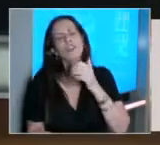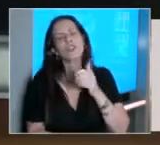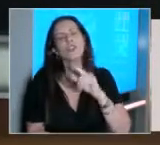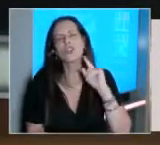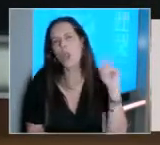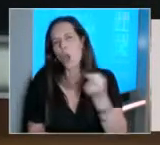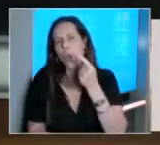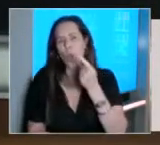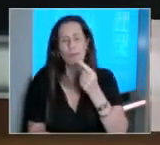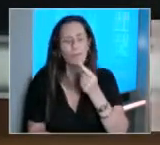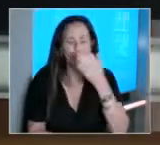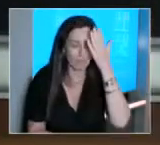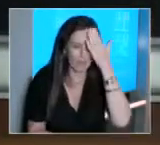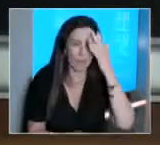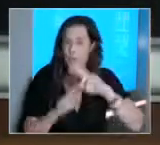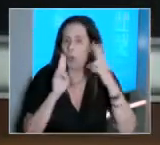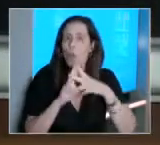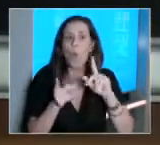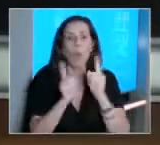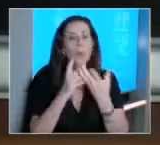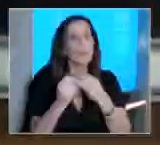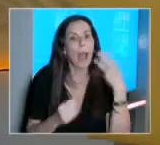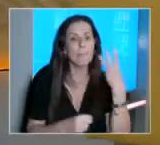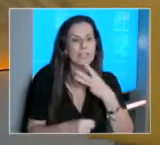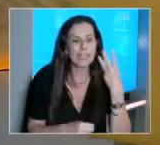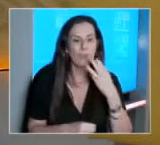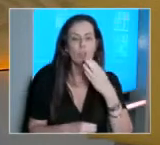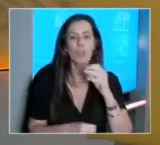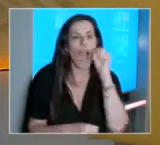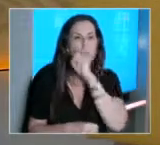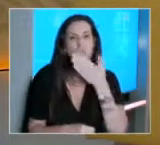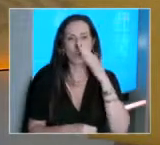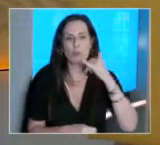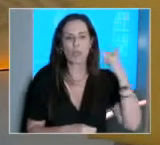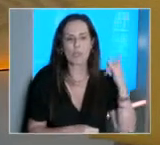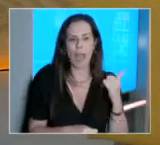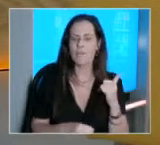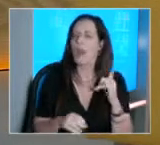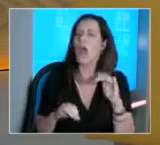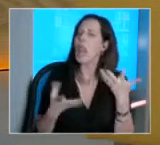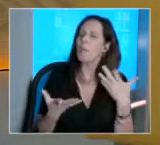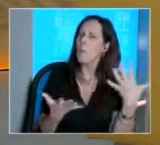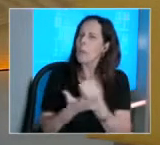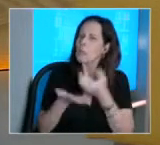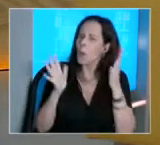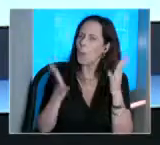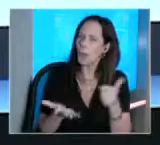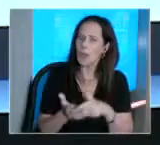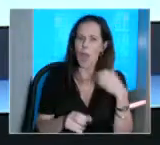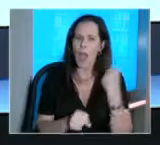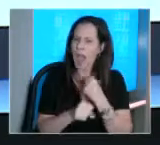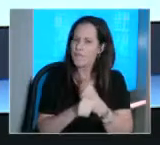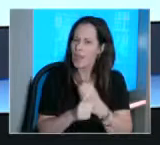בארץ, אלא בעולם כולו, הוא תורגם להמון שפות. מה הקסם שלו בעינייך? כלומר, עבדת כל כך